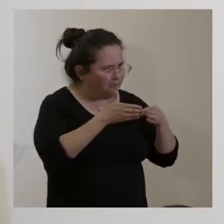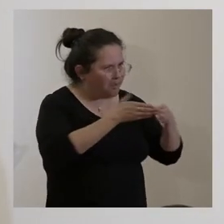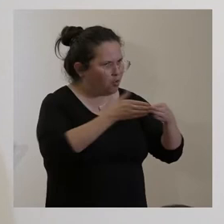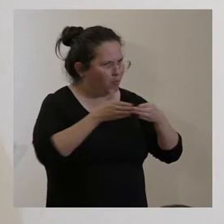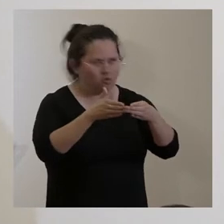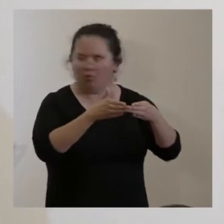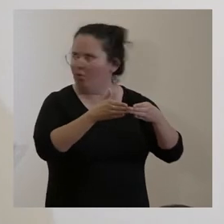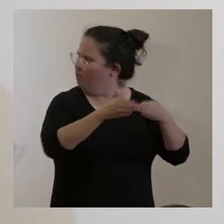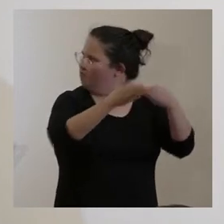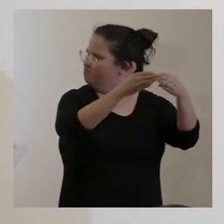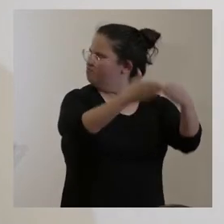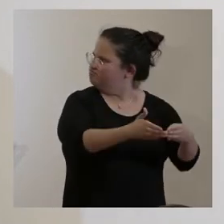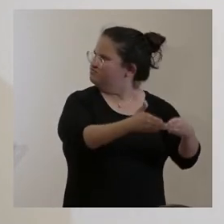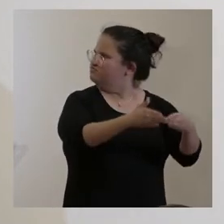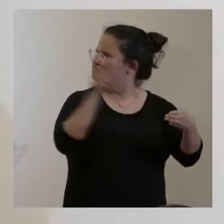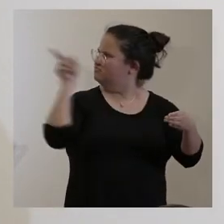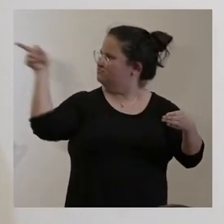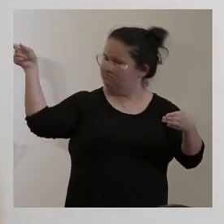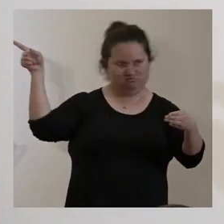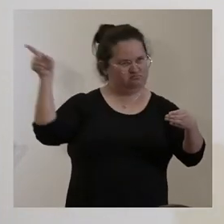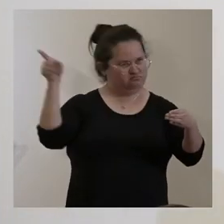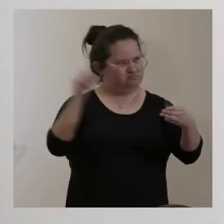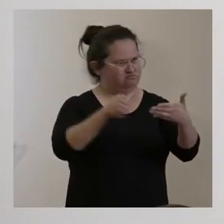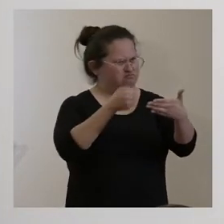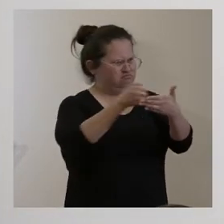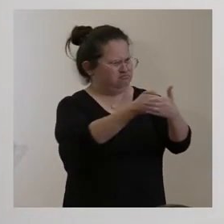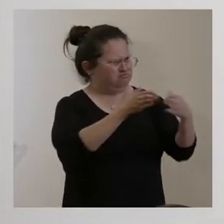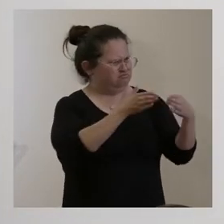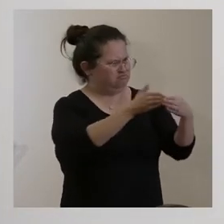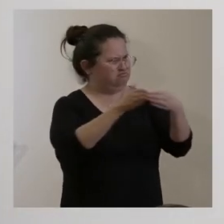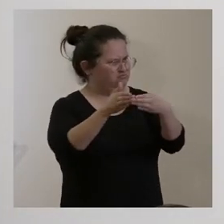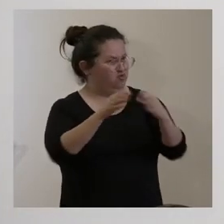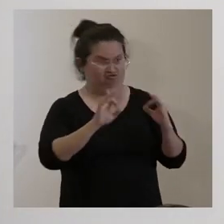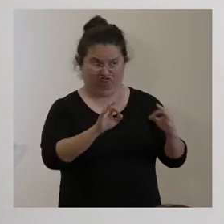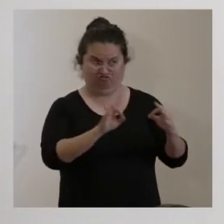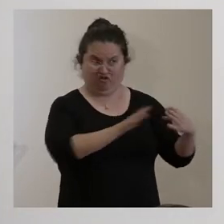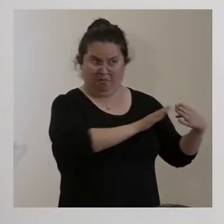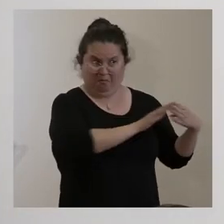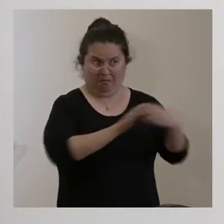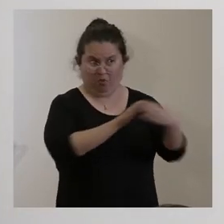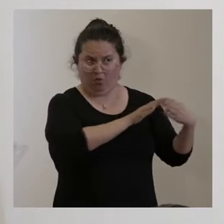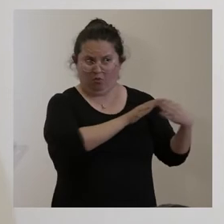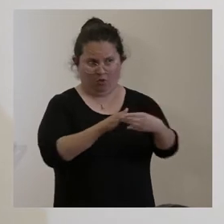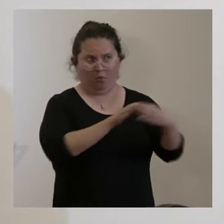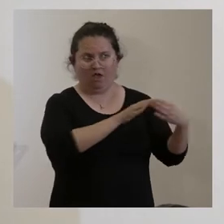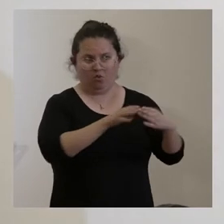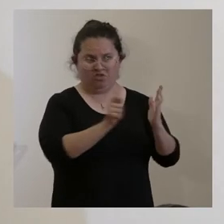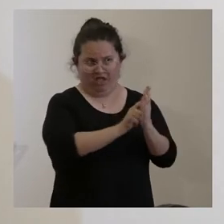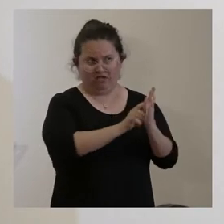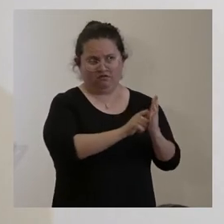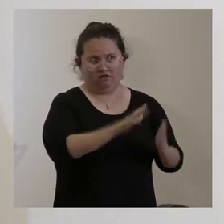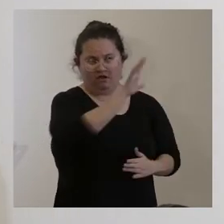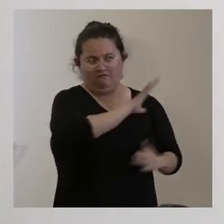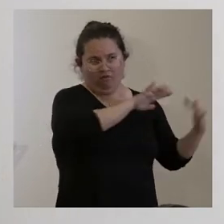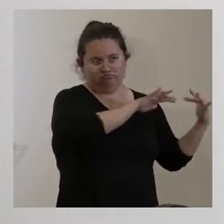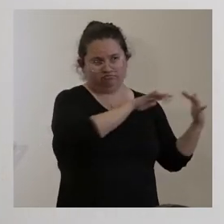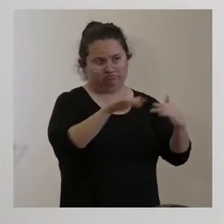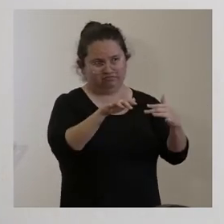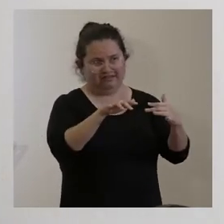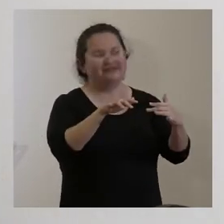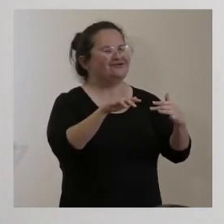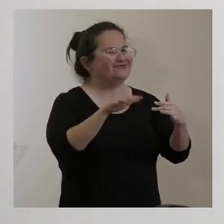sont mouillés. Et effectivement, la baie est très fréquentée. À cette époque, les Français